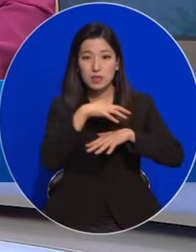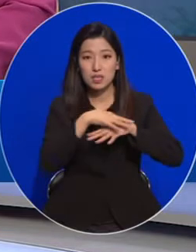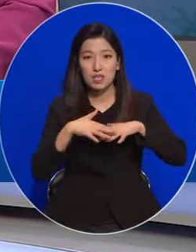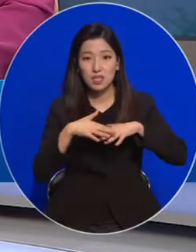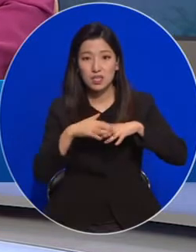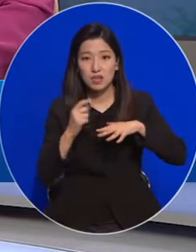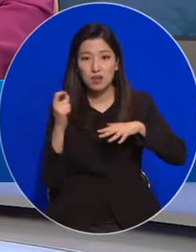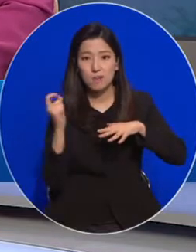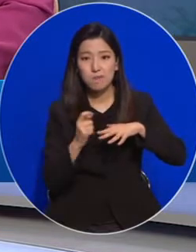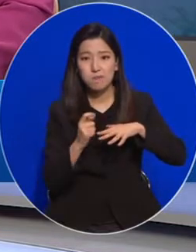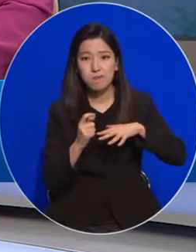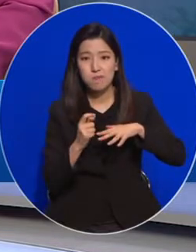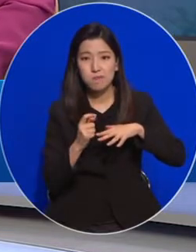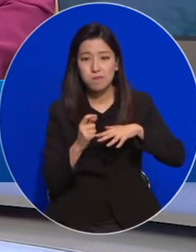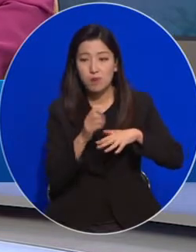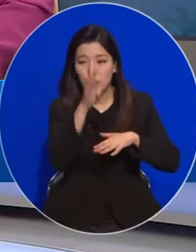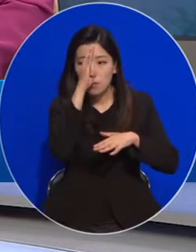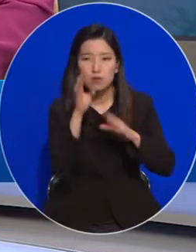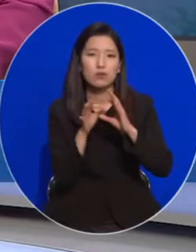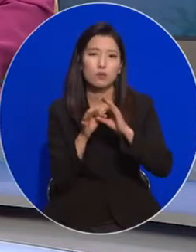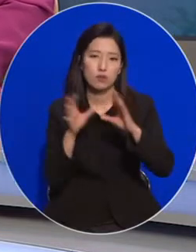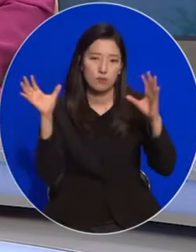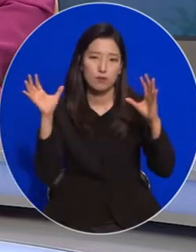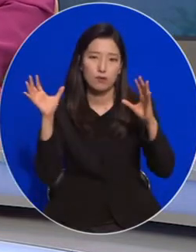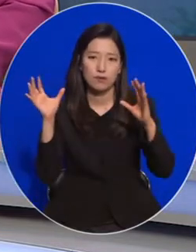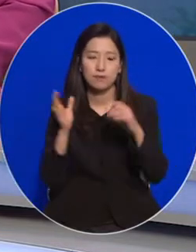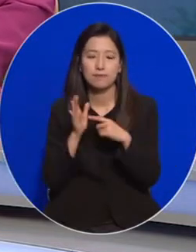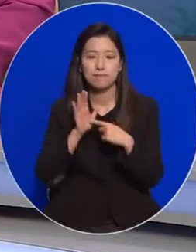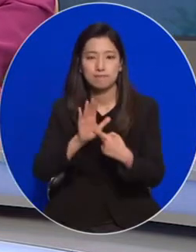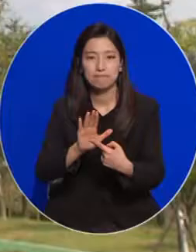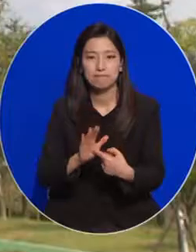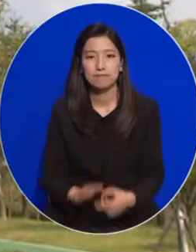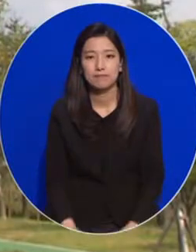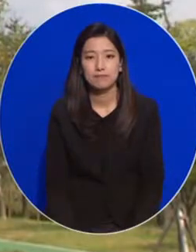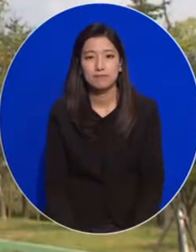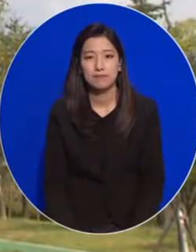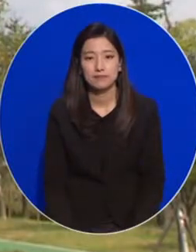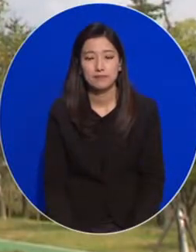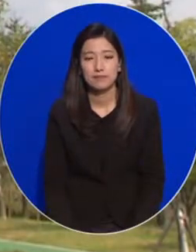관계가 없다고 판단했습니다. 이예진 기자입니다.